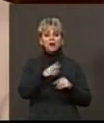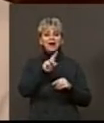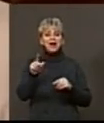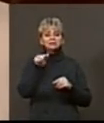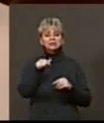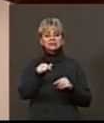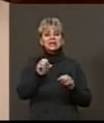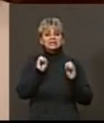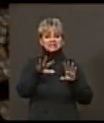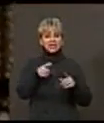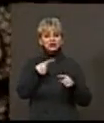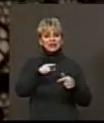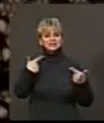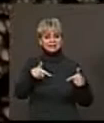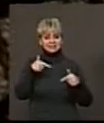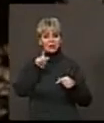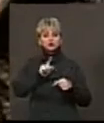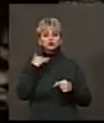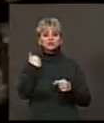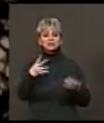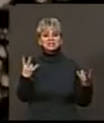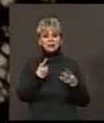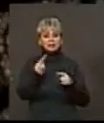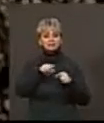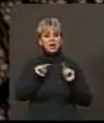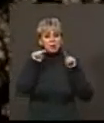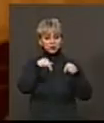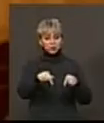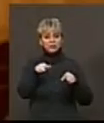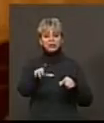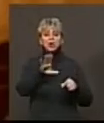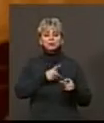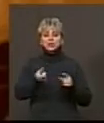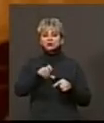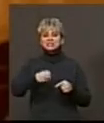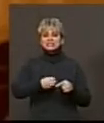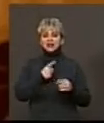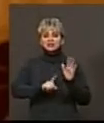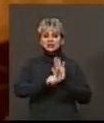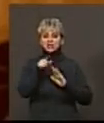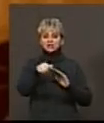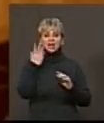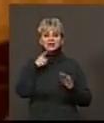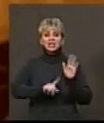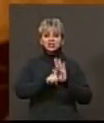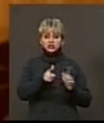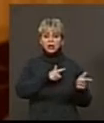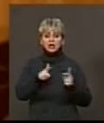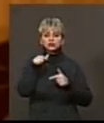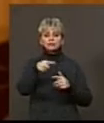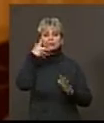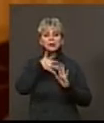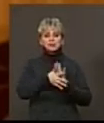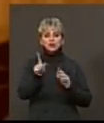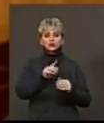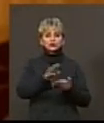бы ты сдаешь эти экзамены, что тебе необходимо для поступления. Было очень страшно в самом начале, но когда ты начинаешь готовиться, ты